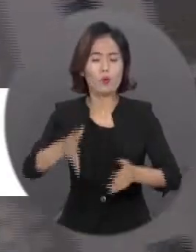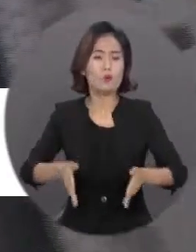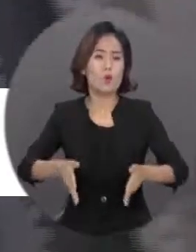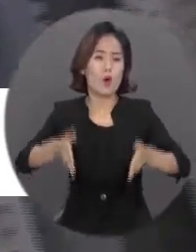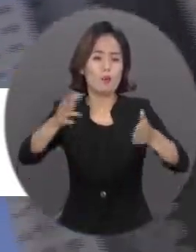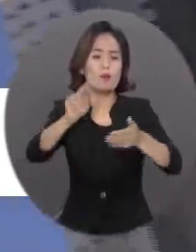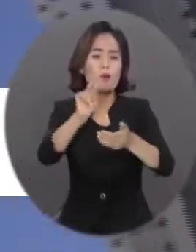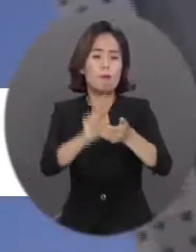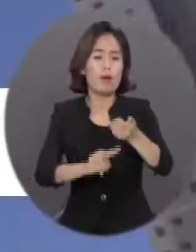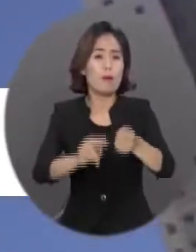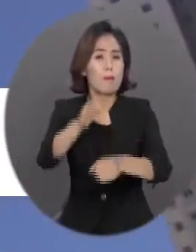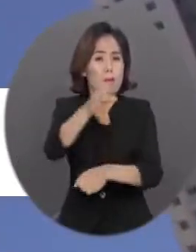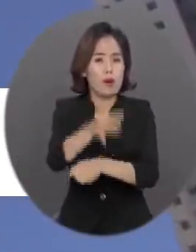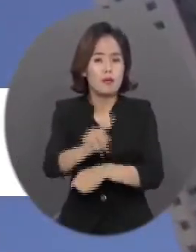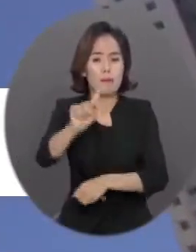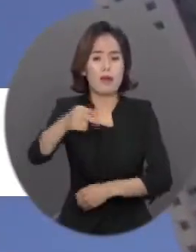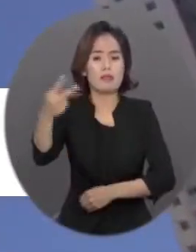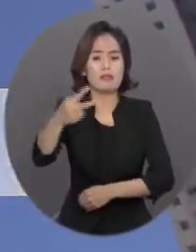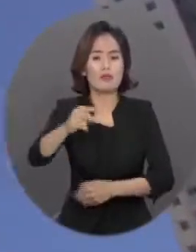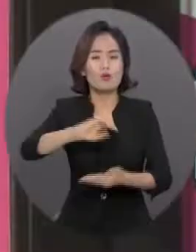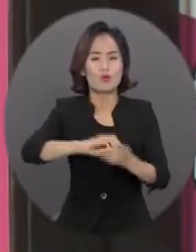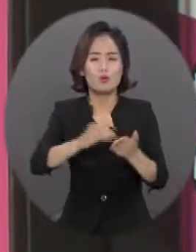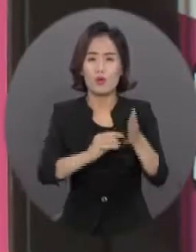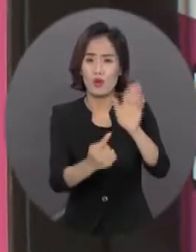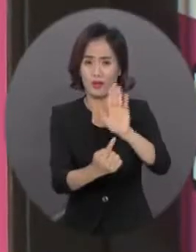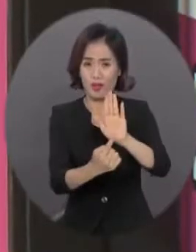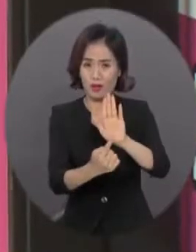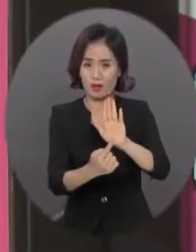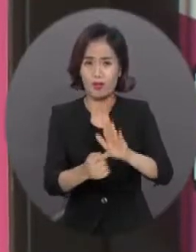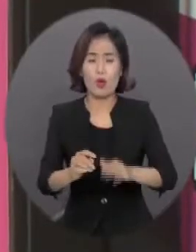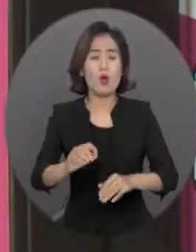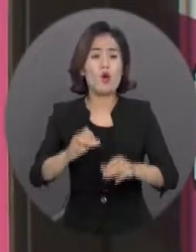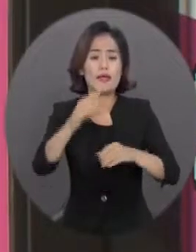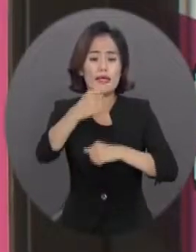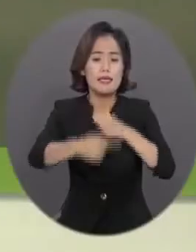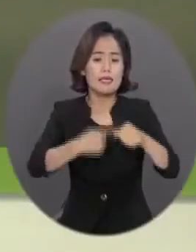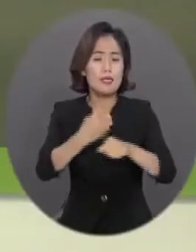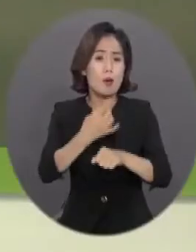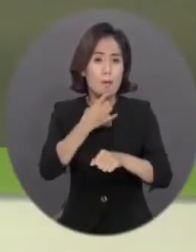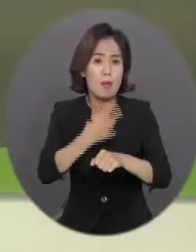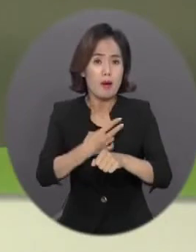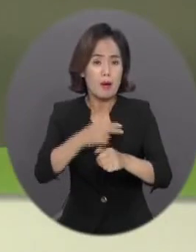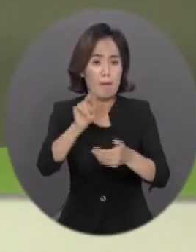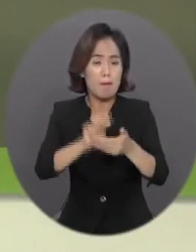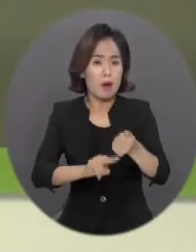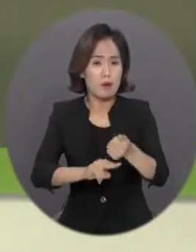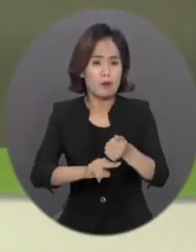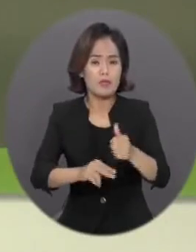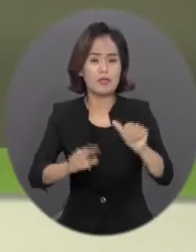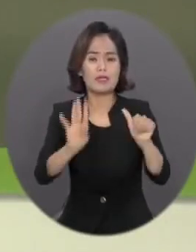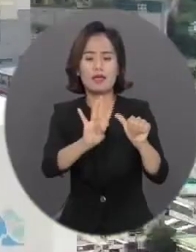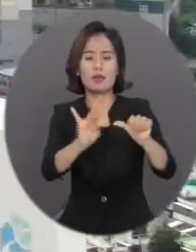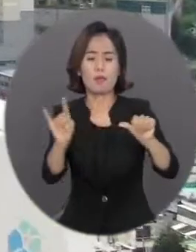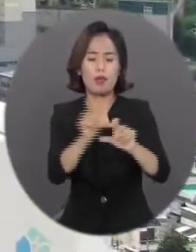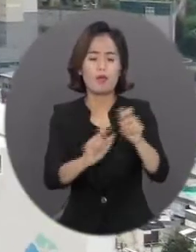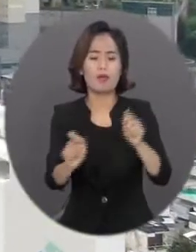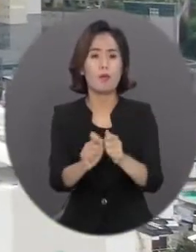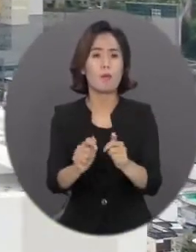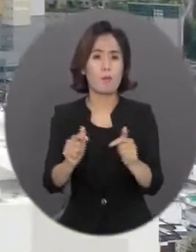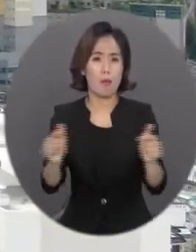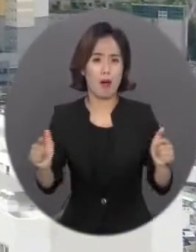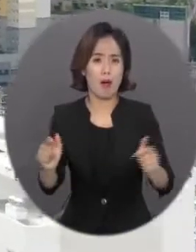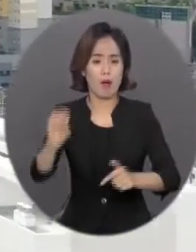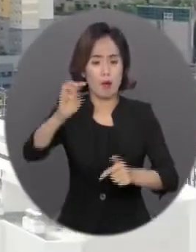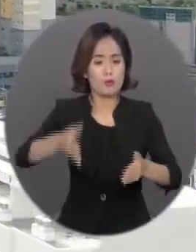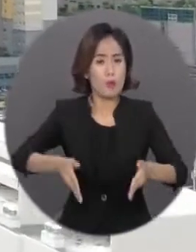아파트 매물은 12,000 건 이상이 쌓여 있습니다. 불과 1년 만에 매물이 5배 이상 급증한 것입니다.